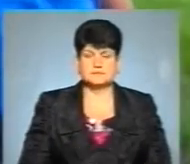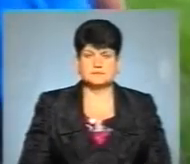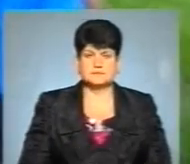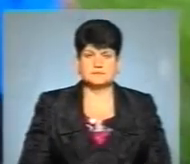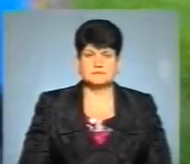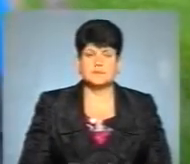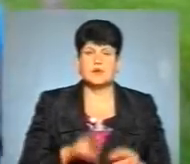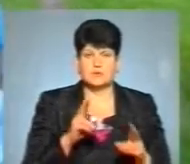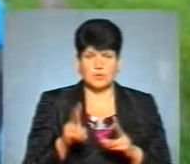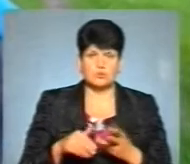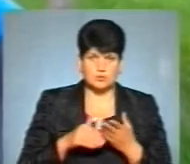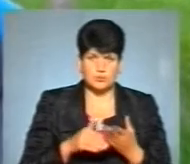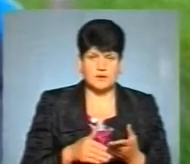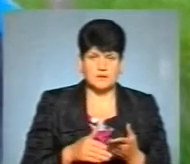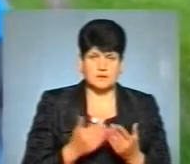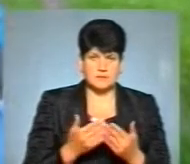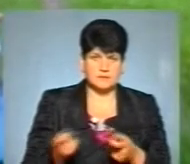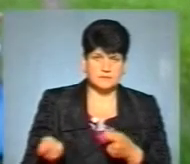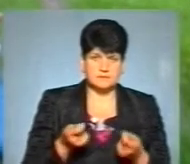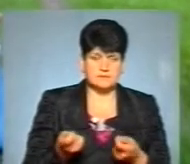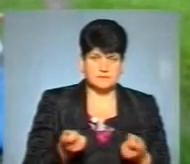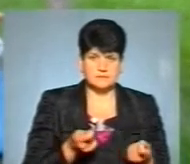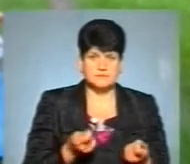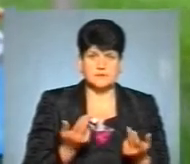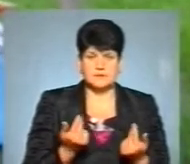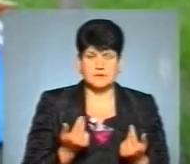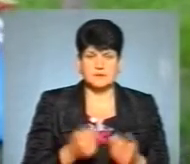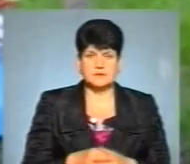Ви комусь допомагаєте меблі вивантажувати з таких?